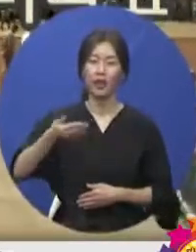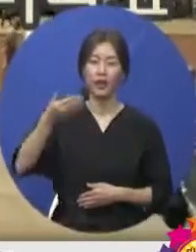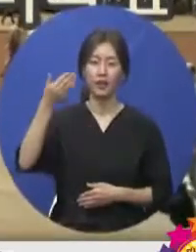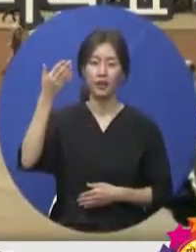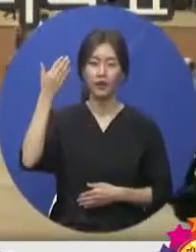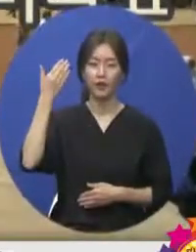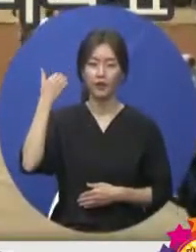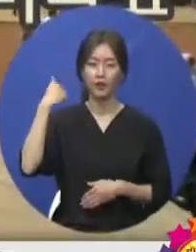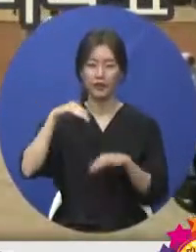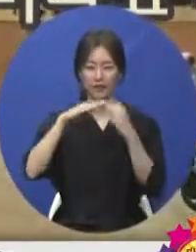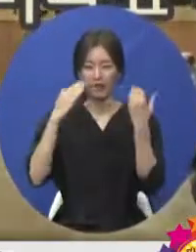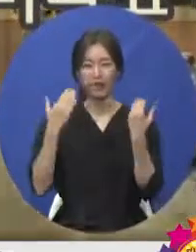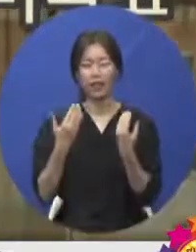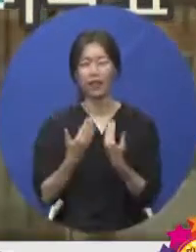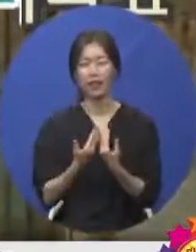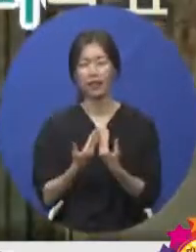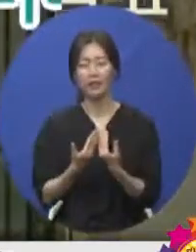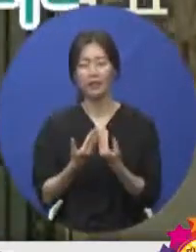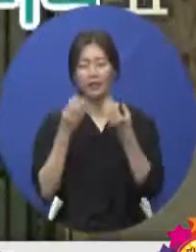과거를